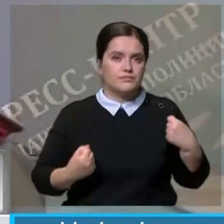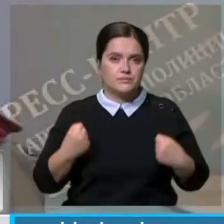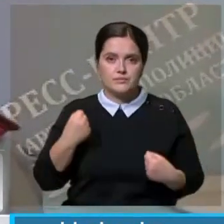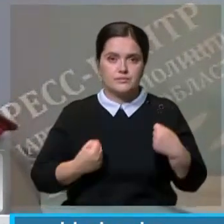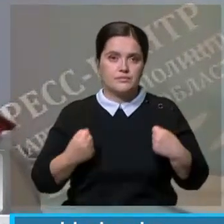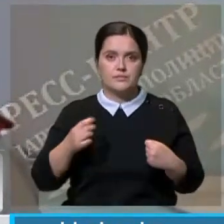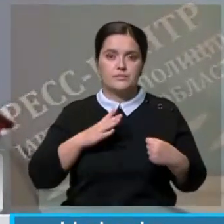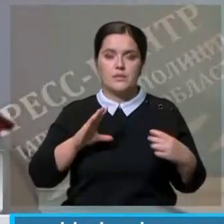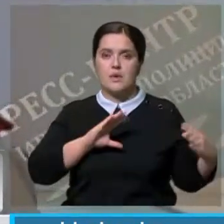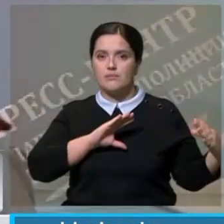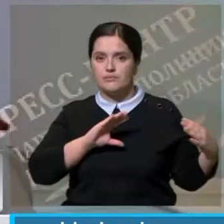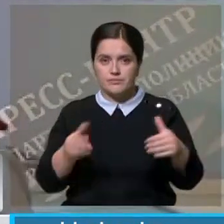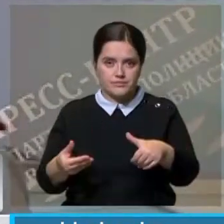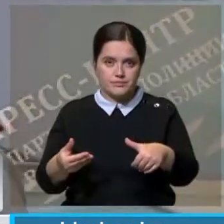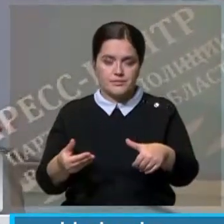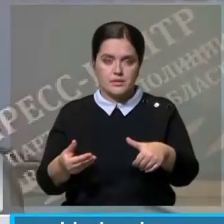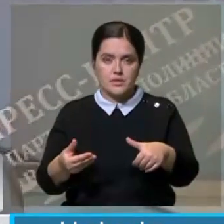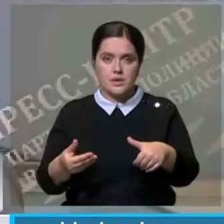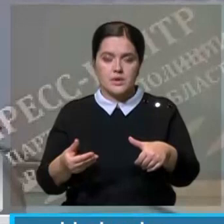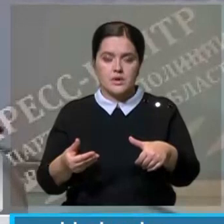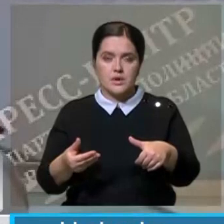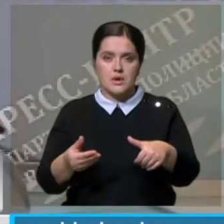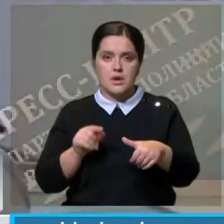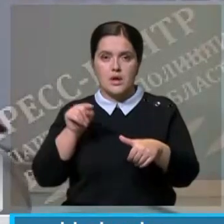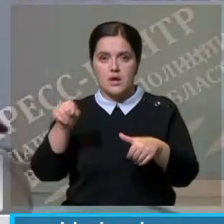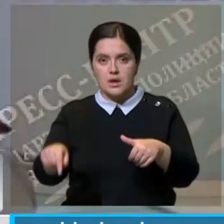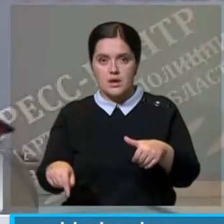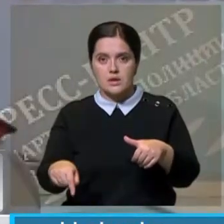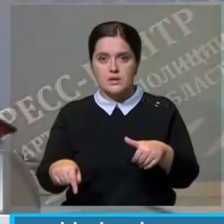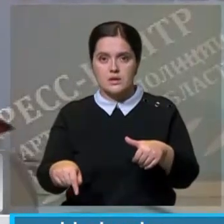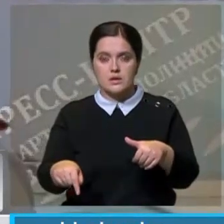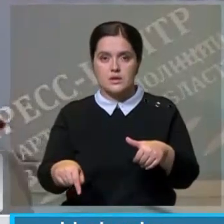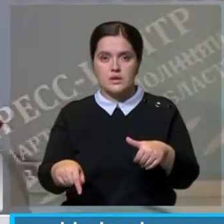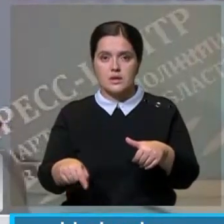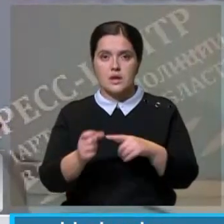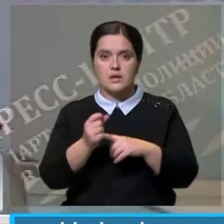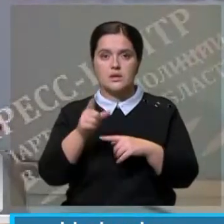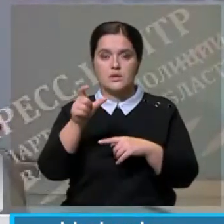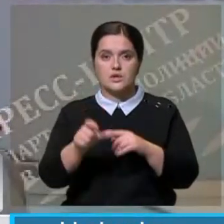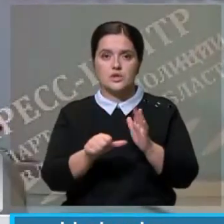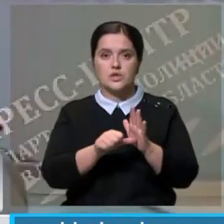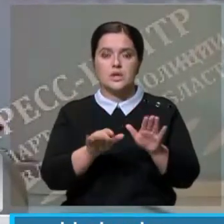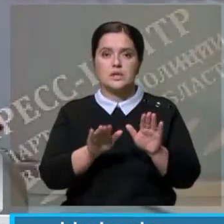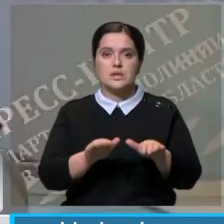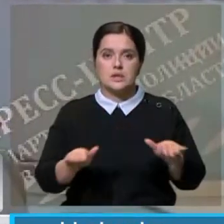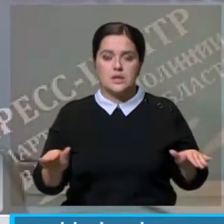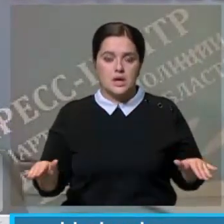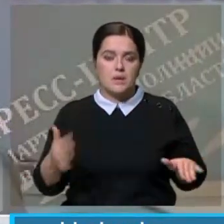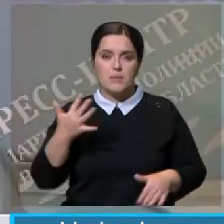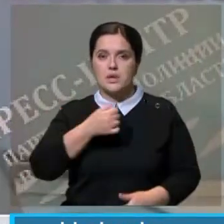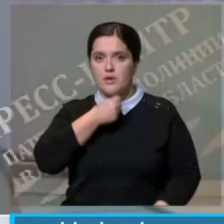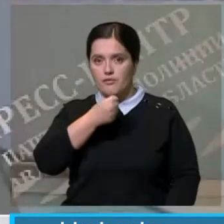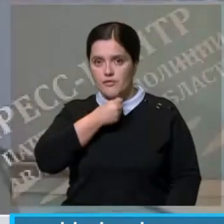совершил опрокидывание автомобиля в кювет. В салоне автомашины находился 11 человек, это 6 детей и 5